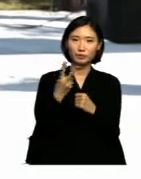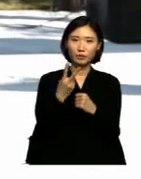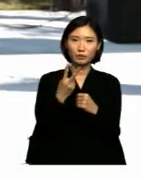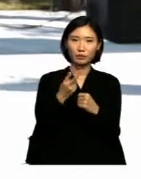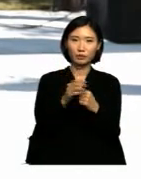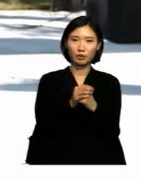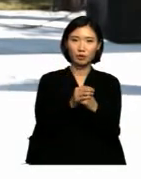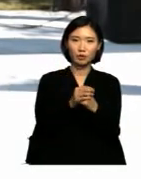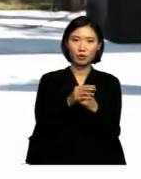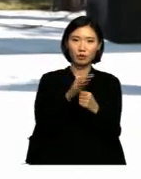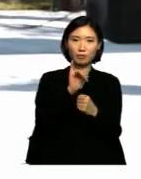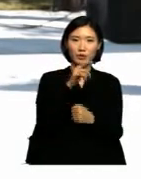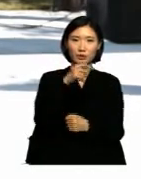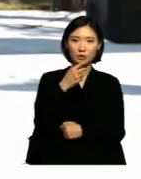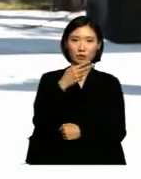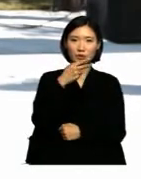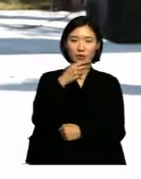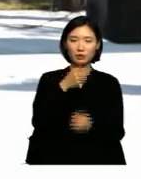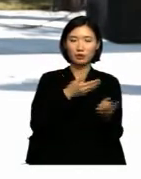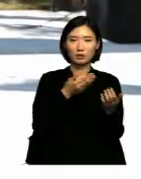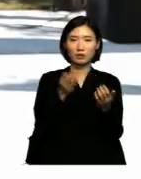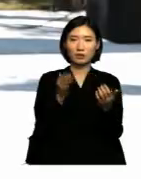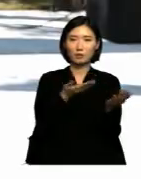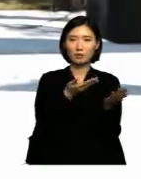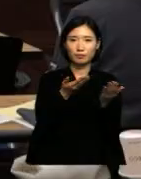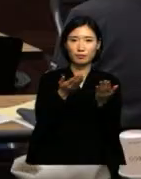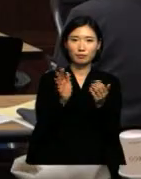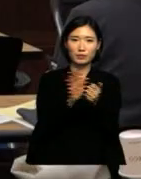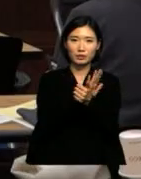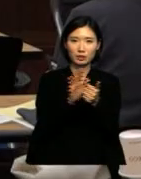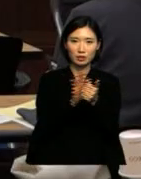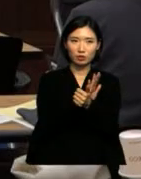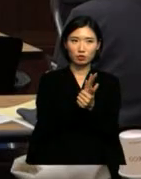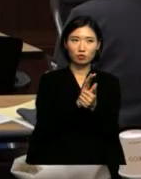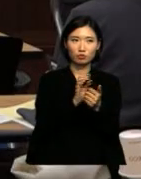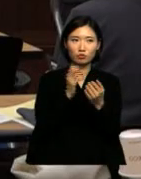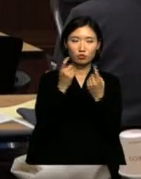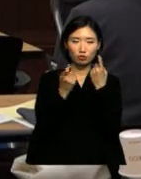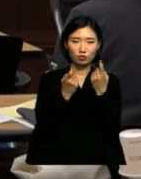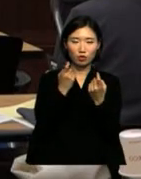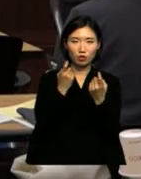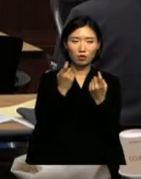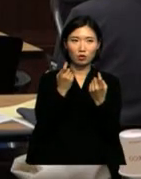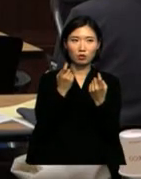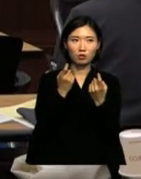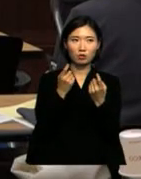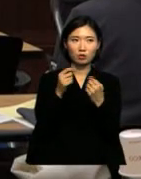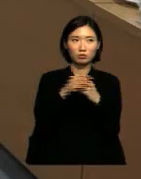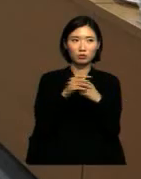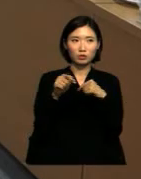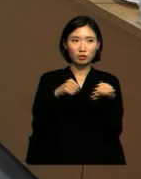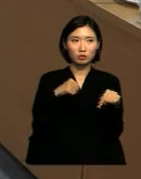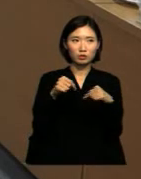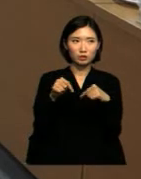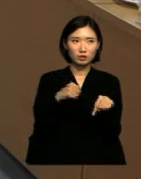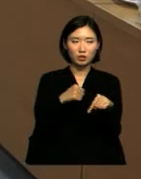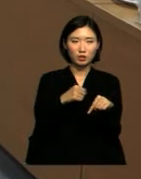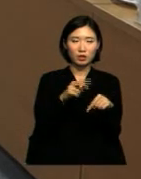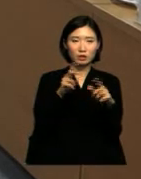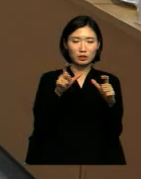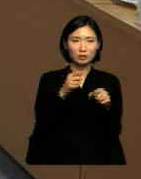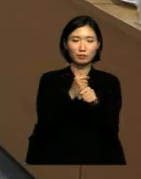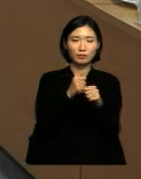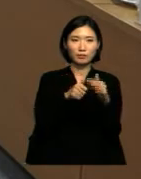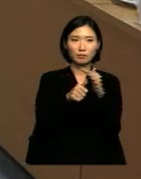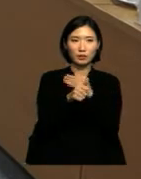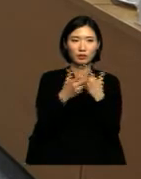비즈니스 투어를 하기 위한 그런 정책을 발굴하다 보니까는 심포지엄에서는 청운면 삼성 1위 등 지역 만들기